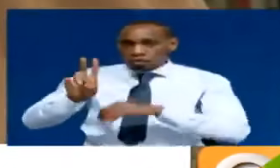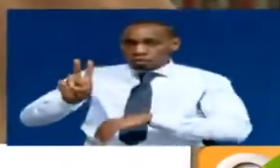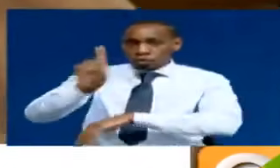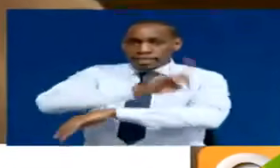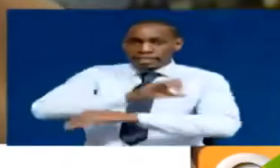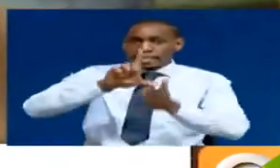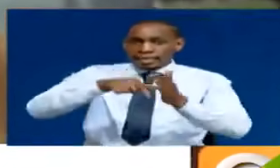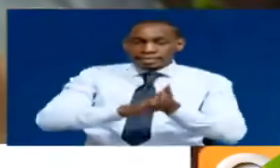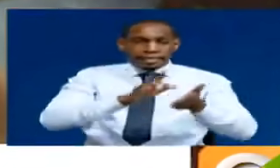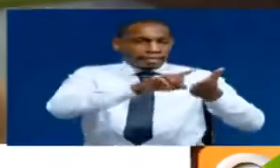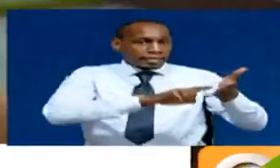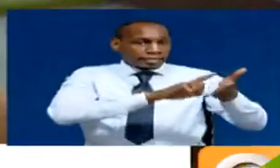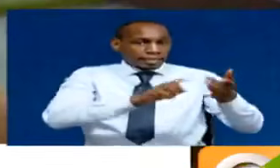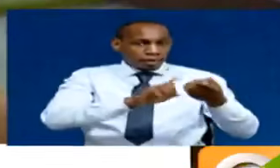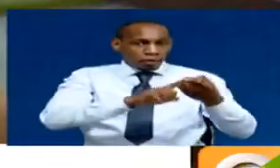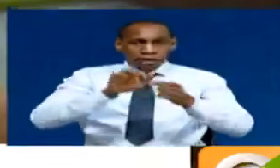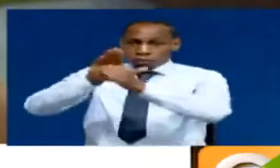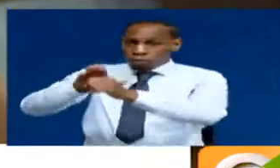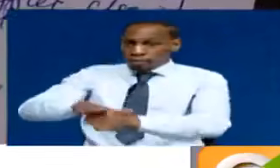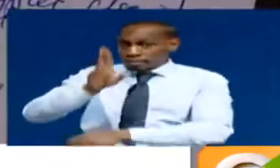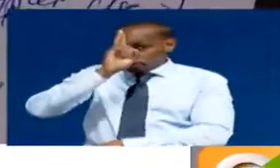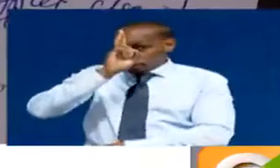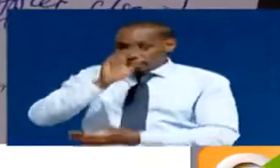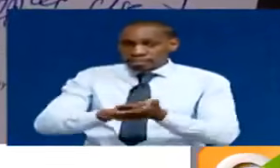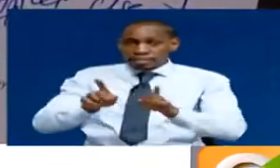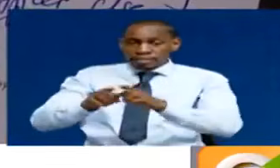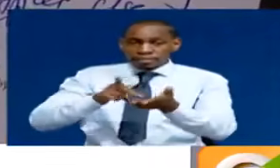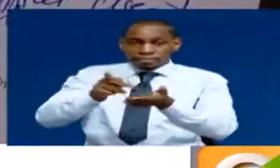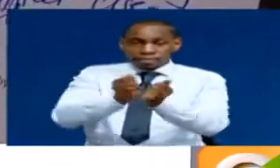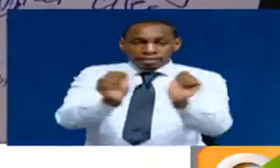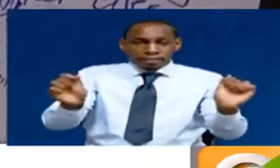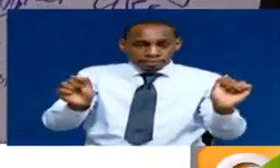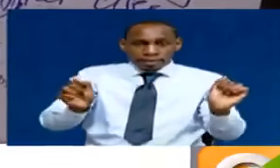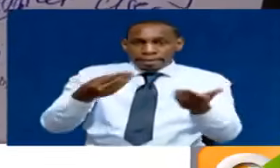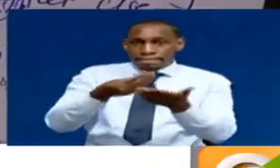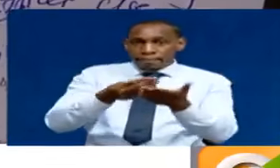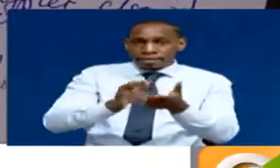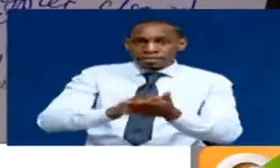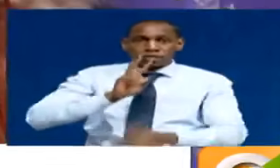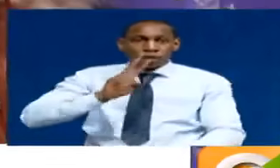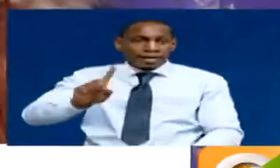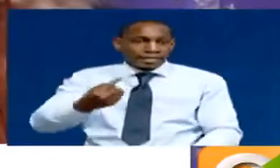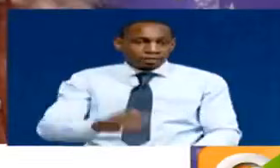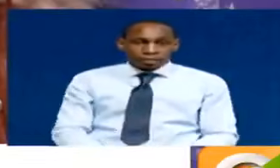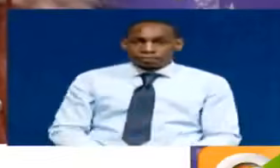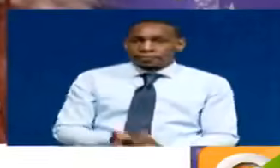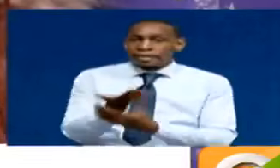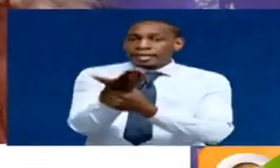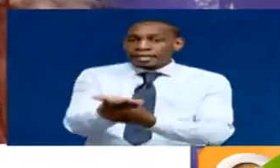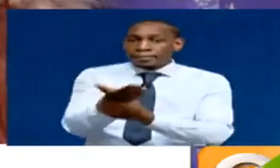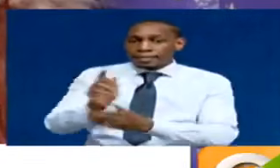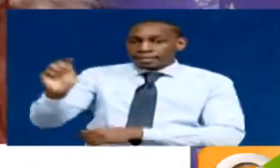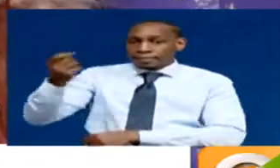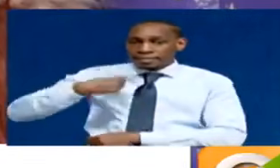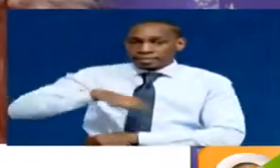baadaye akikabiliwa na shtaka la kumdhulumu polisi na kuachiliwa kwa dhamana ya shilingi 200,000. Naomba tu